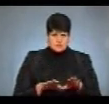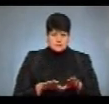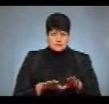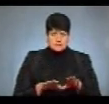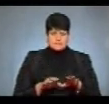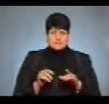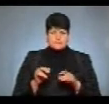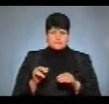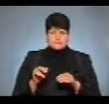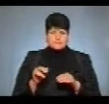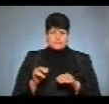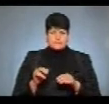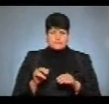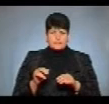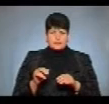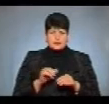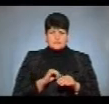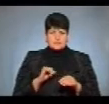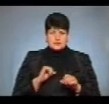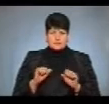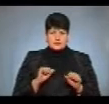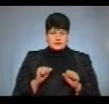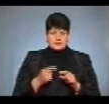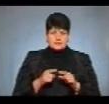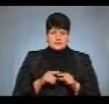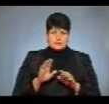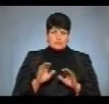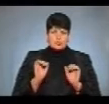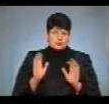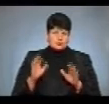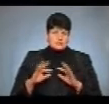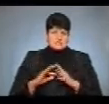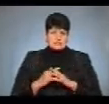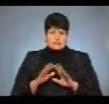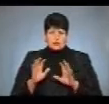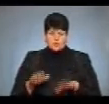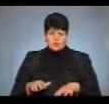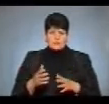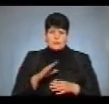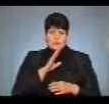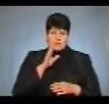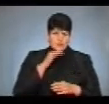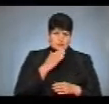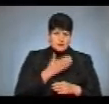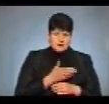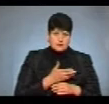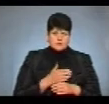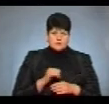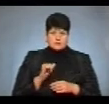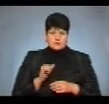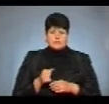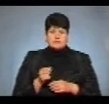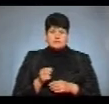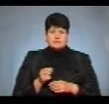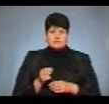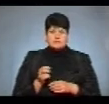повідомили органи державного самоврядування. Це може бути сільська голова, це може бути мама з татом, яка може потім прийти до сільського